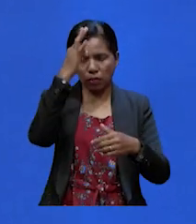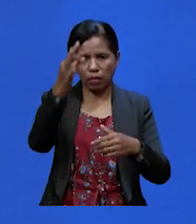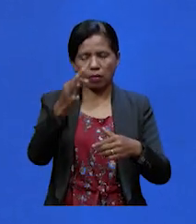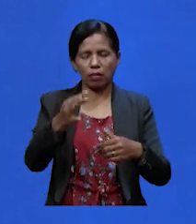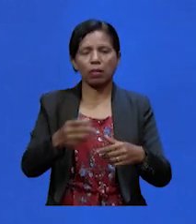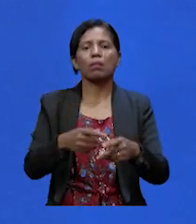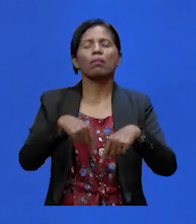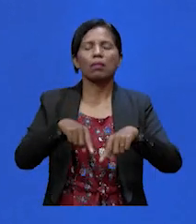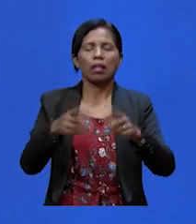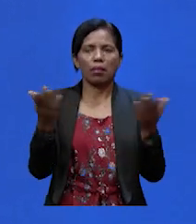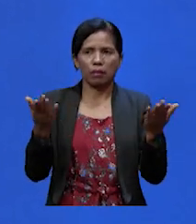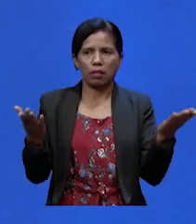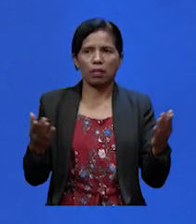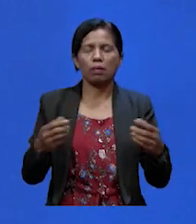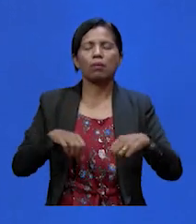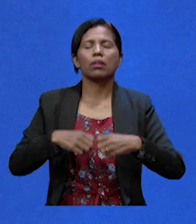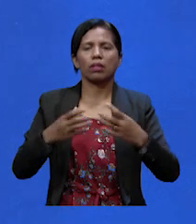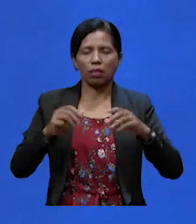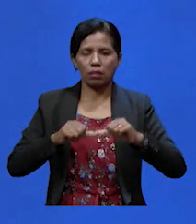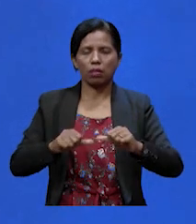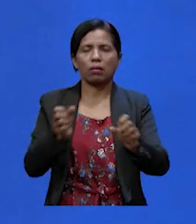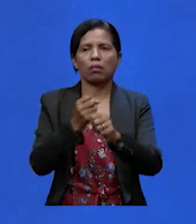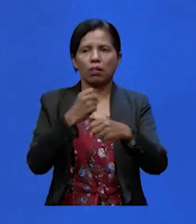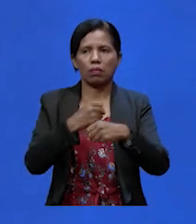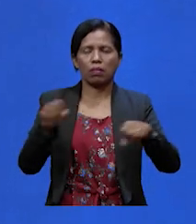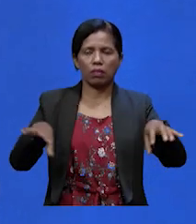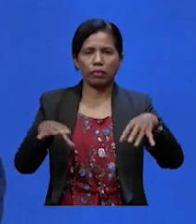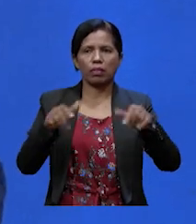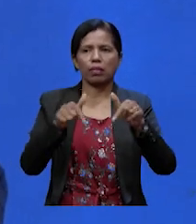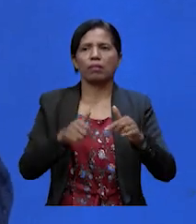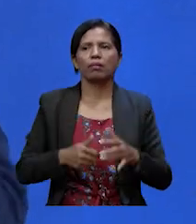betan ko insa atu kontinua halo servisu ida ne